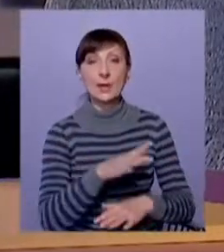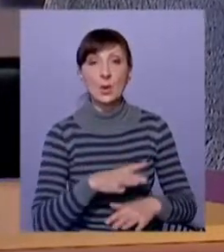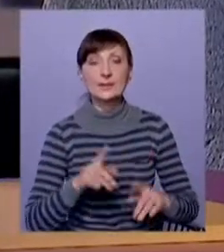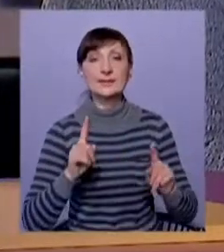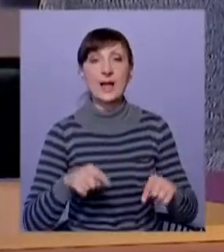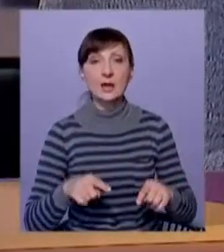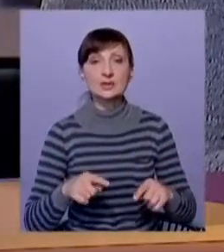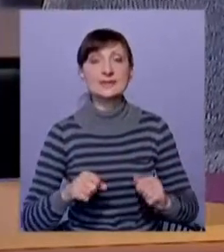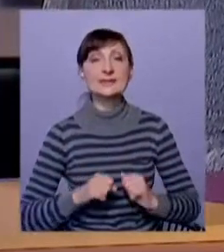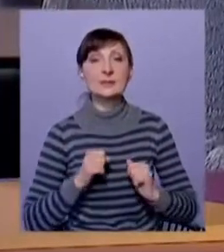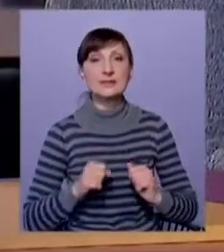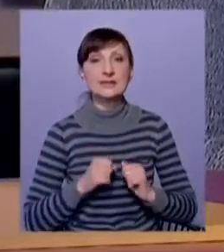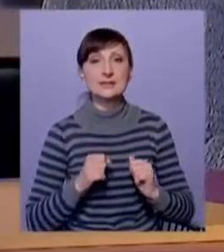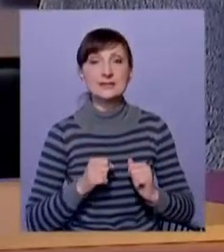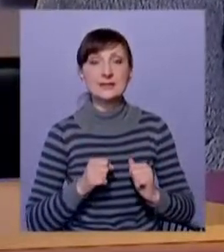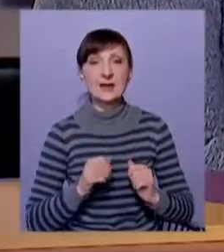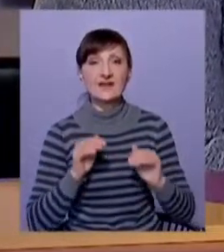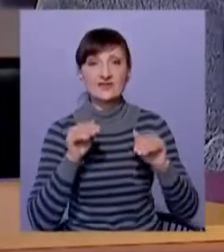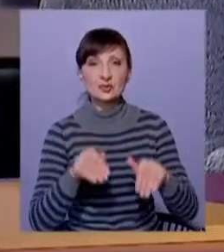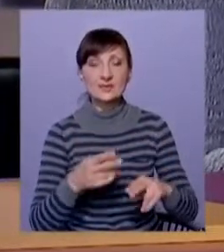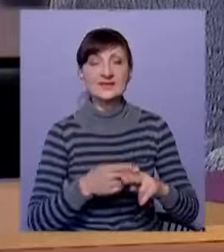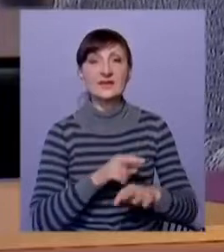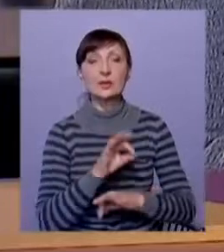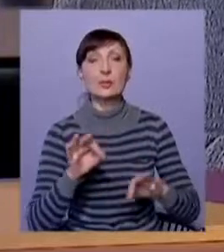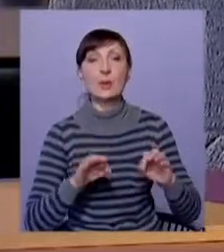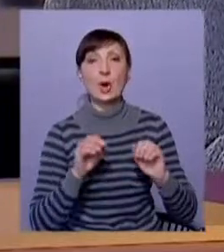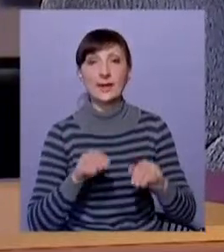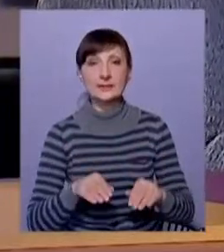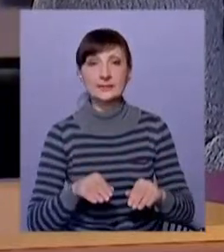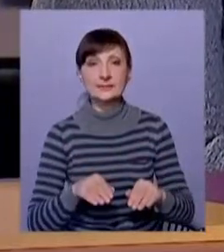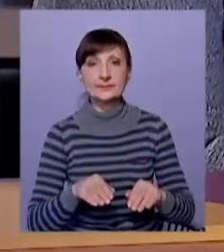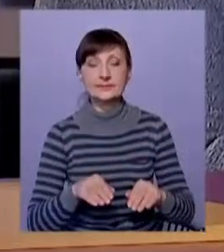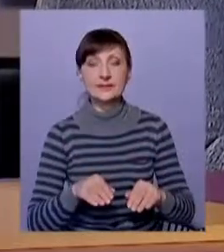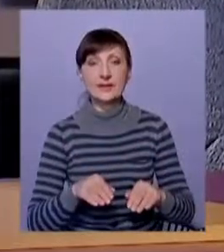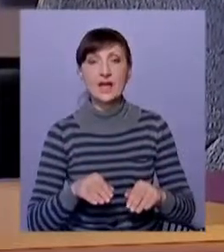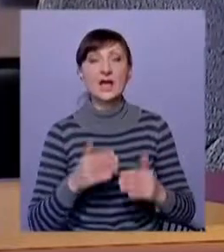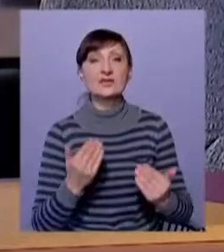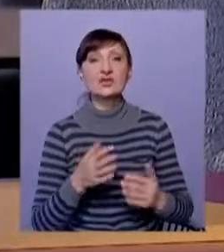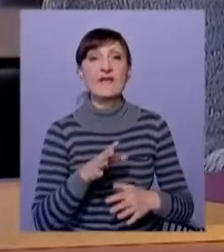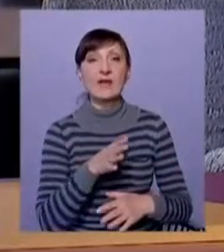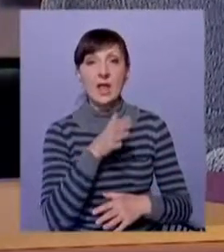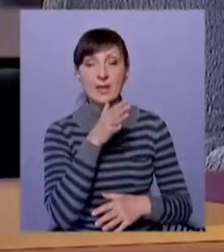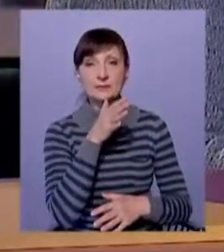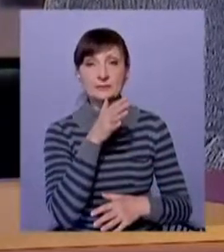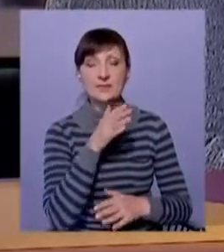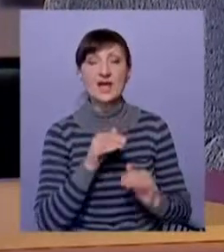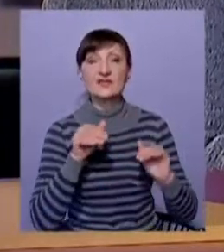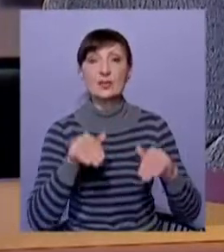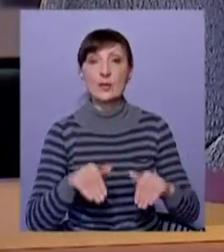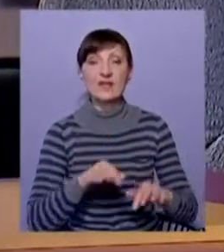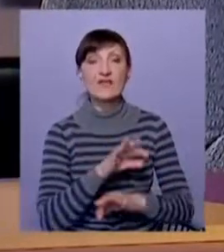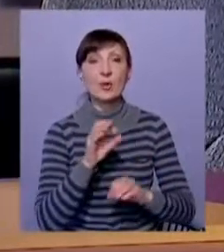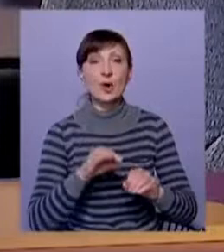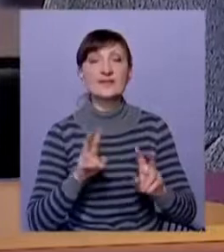также стремились вступить в данный проект. И я вот хочу отметить, что в настоящее время к вступлению в проект